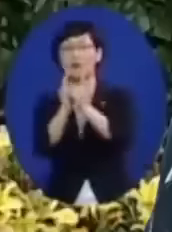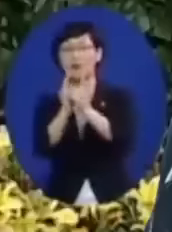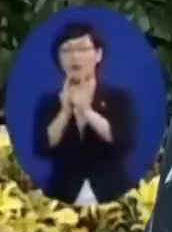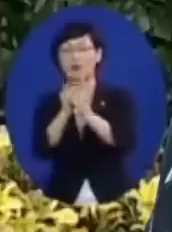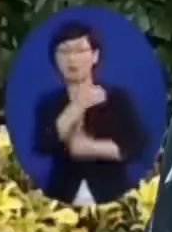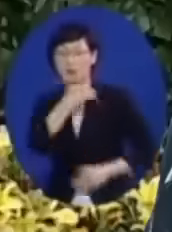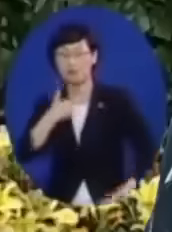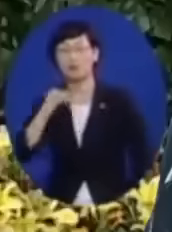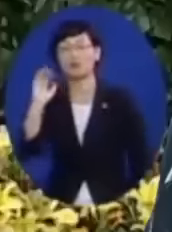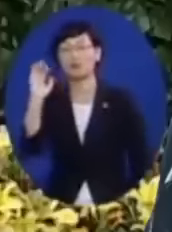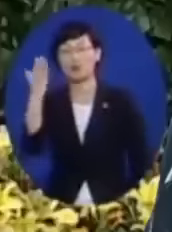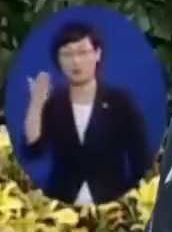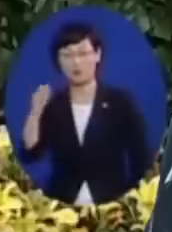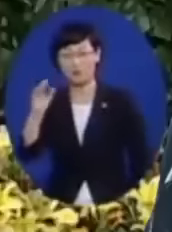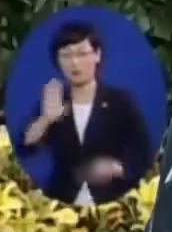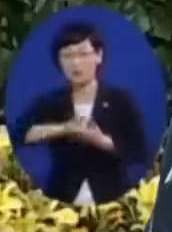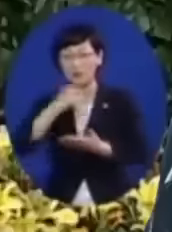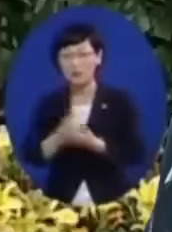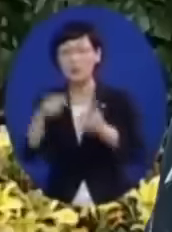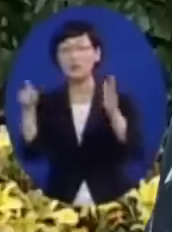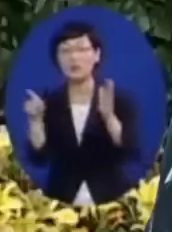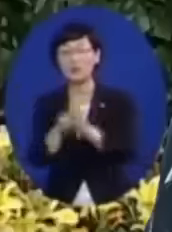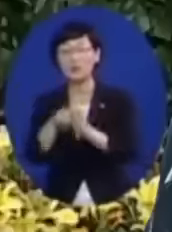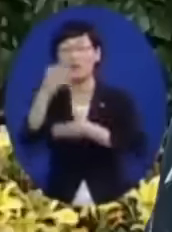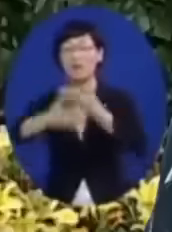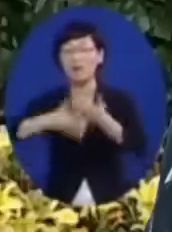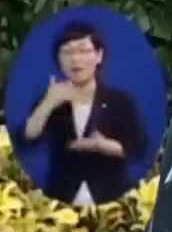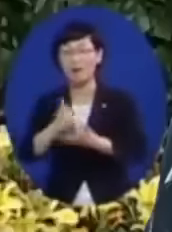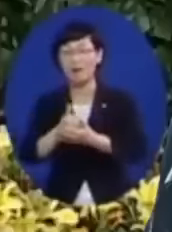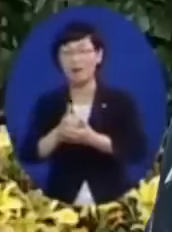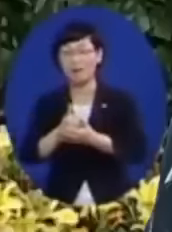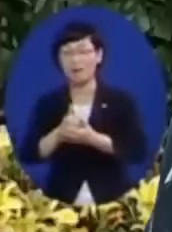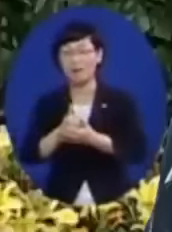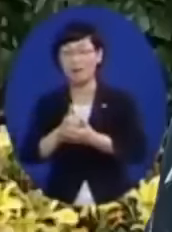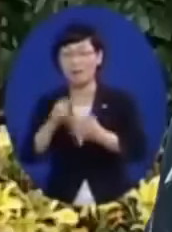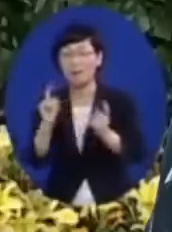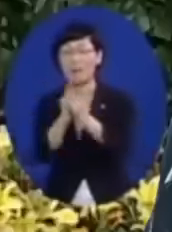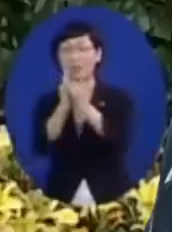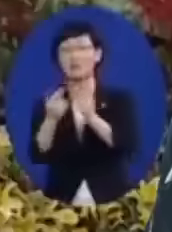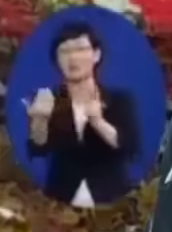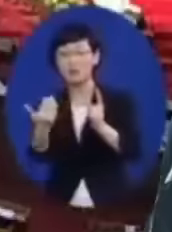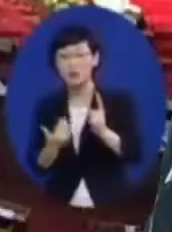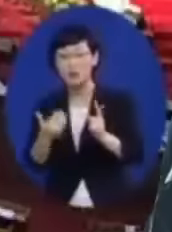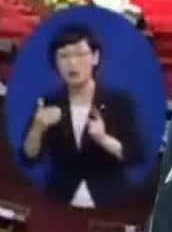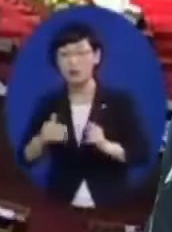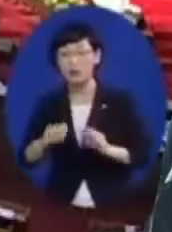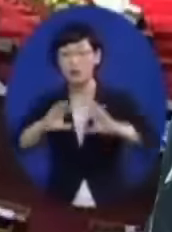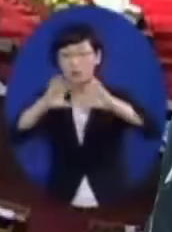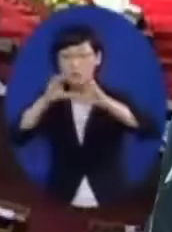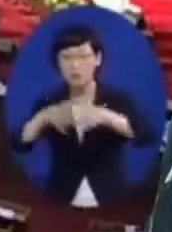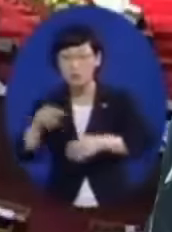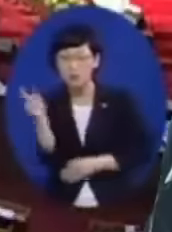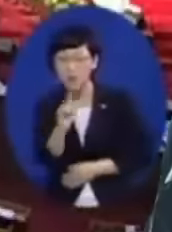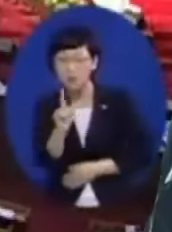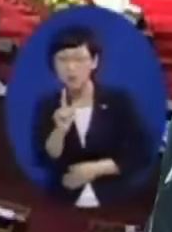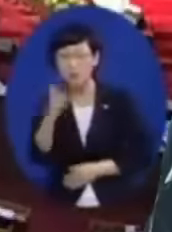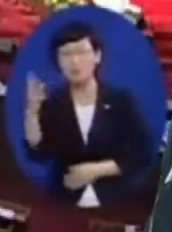것입니다. 그리스도를 믿고 하나님 품에 안기기 전에는 이 세상에 그 무엇으로도